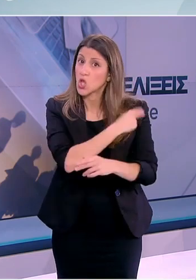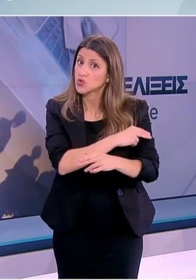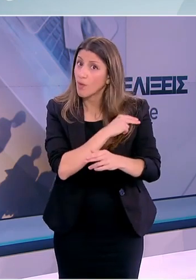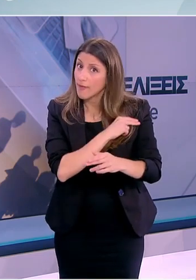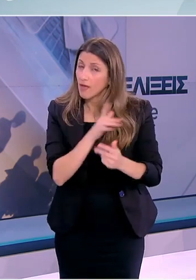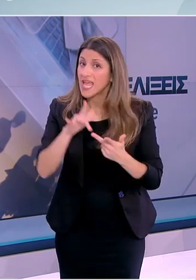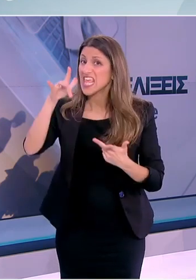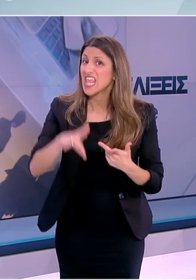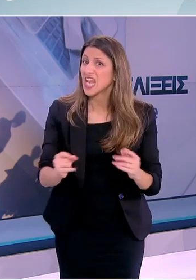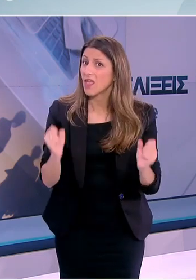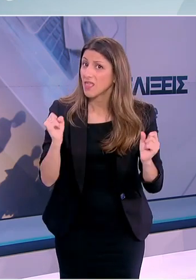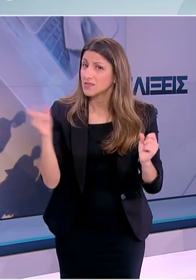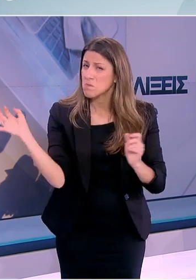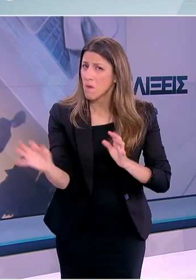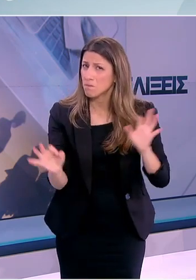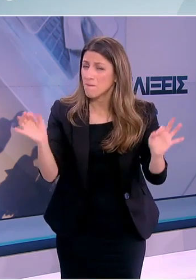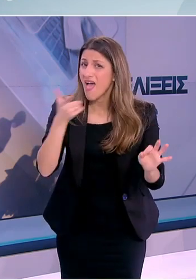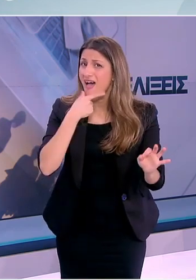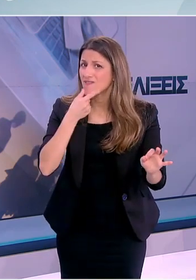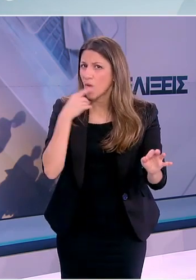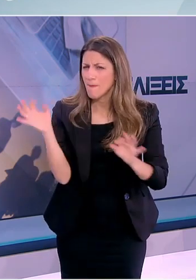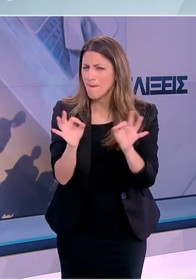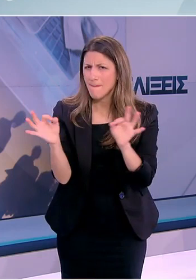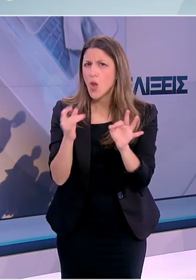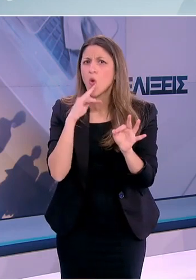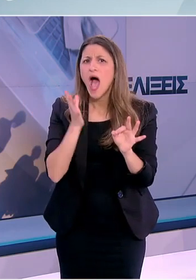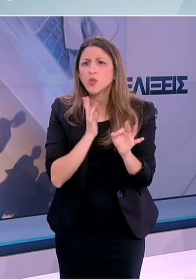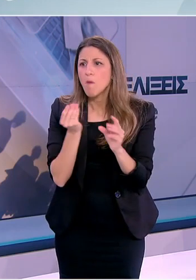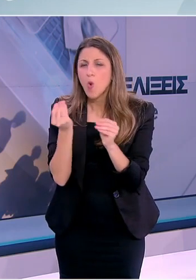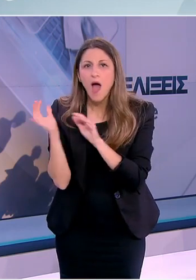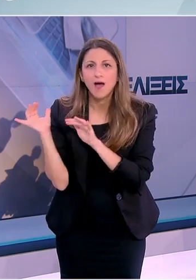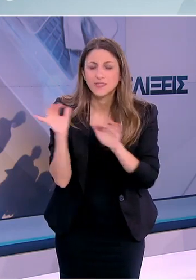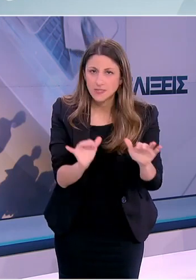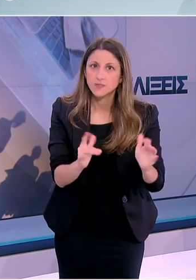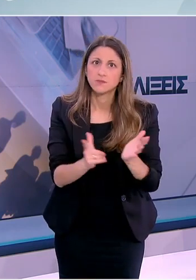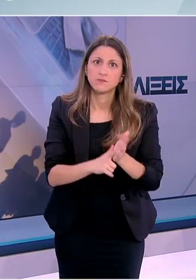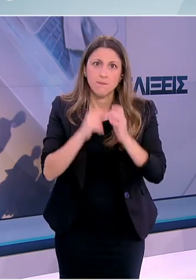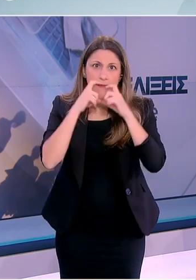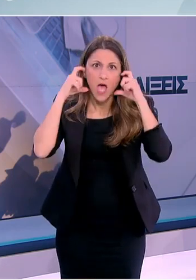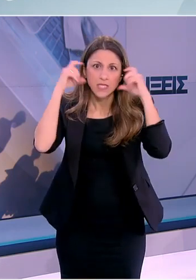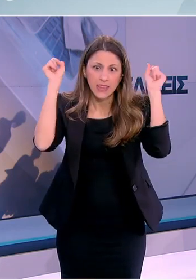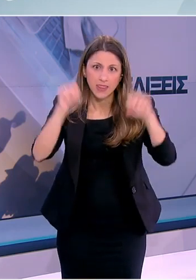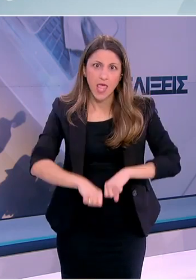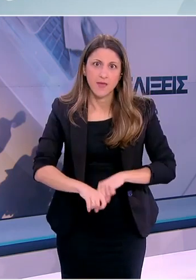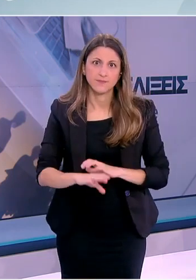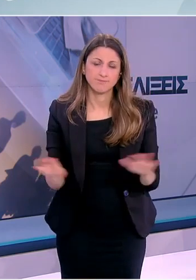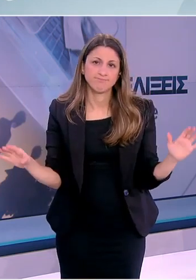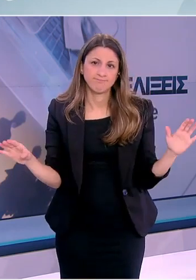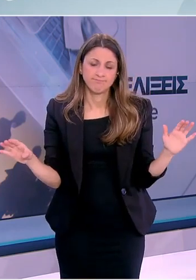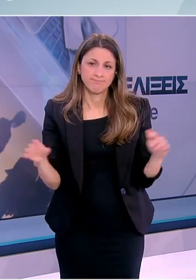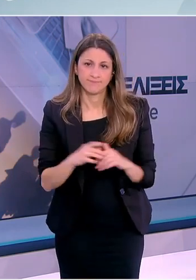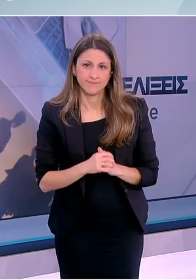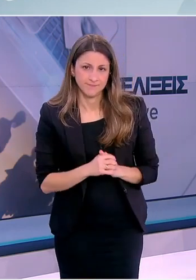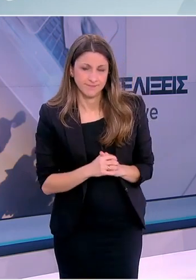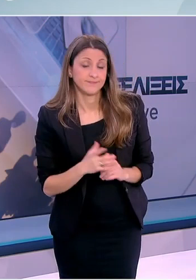και των κέντρων υγείας ή των υπηρεσιών υγείας. Εκεί είναι πολύ σημαντικό να τηρείται και φυσικά μας ανησυχεί να μην τηρείται. Δεν θα